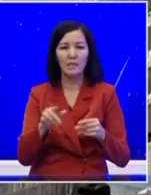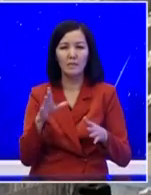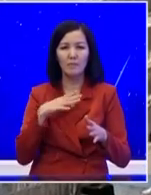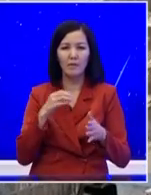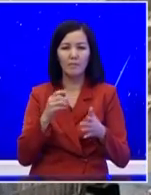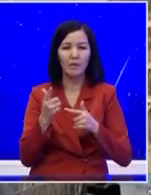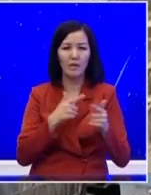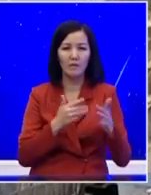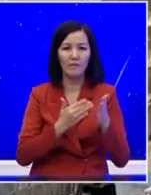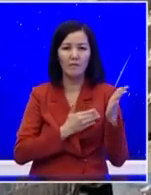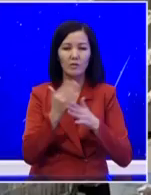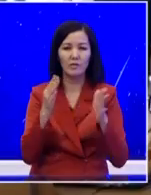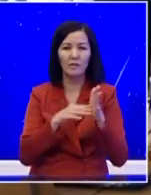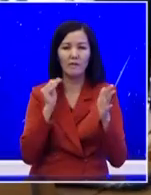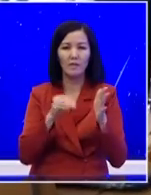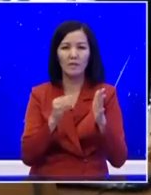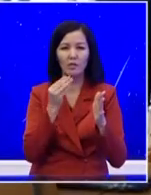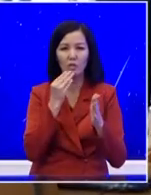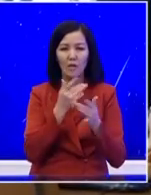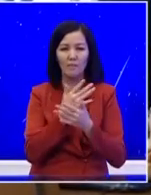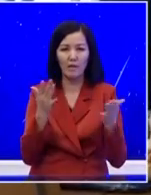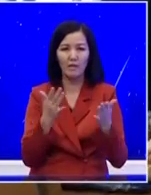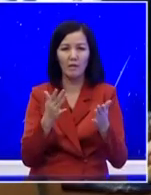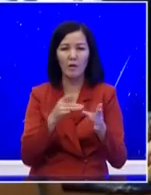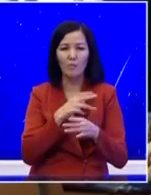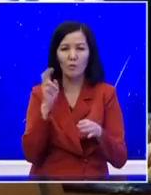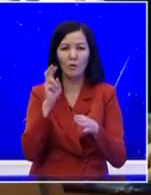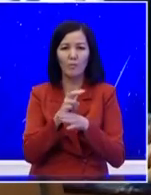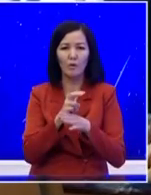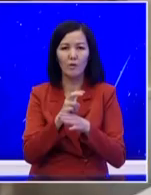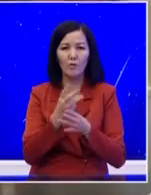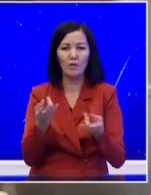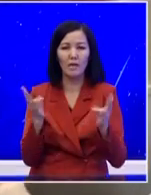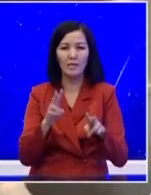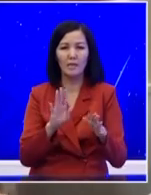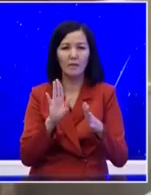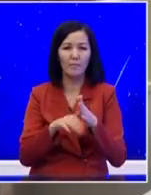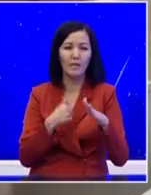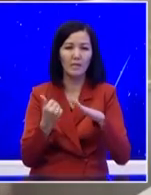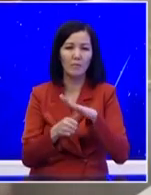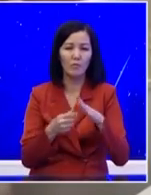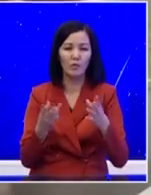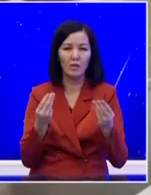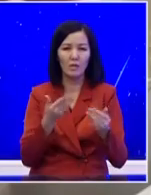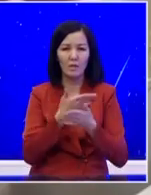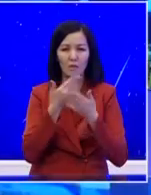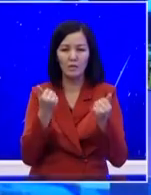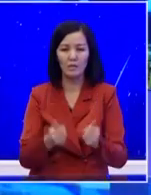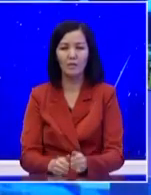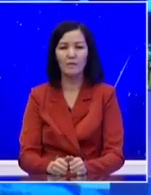было выявлено свыше 9 тысяч обедов. Многие сюда приходят, так как остались без работы и денег.